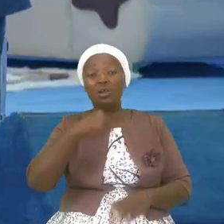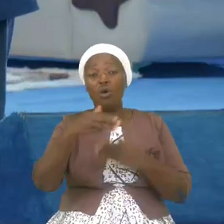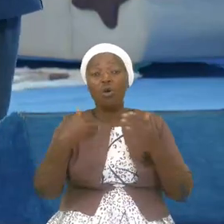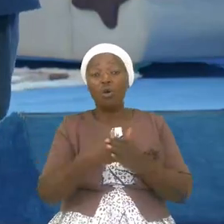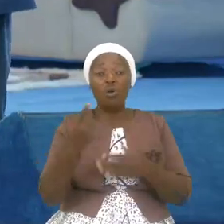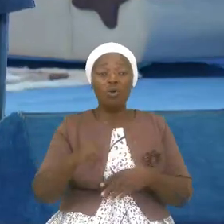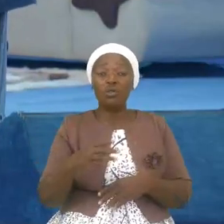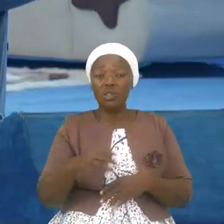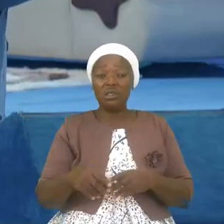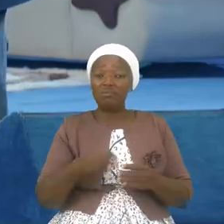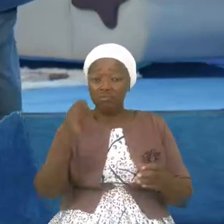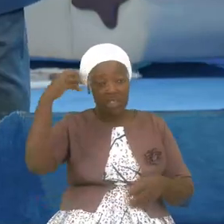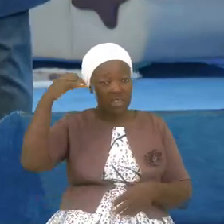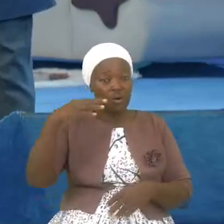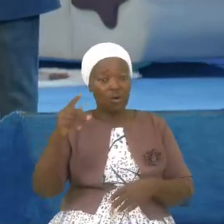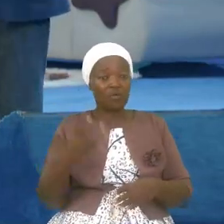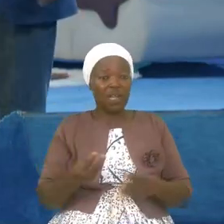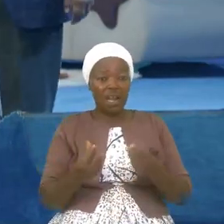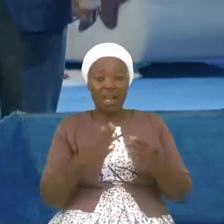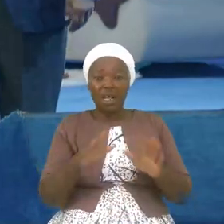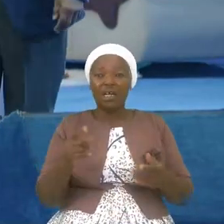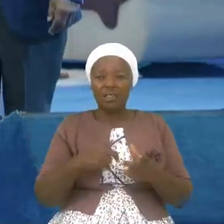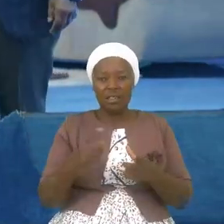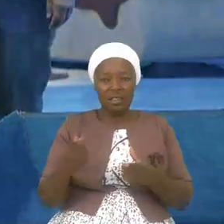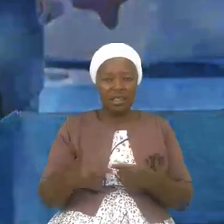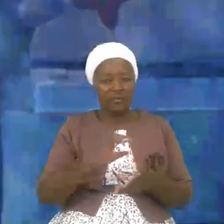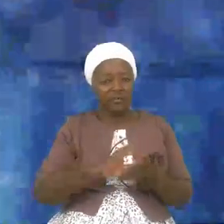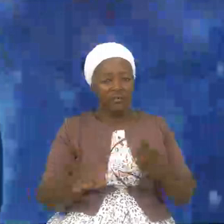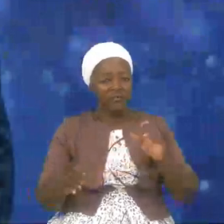des devins. Parce qu'on,